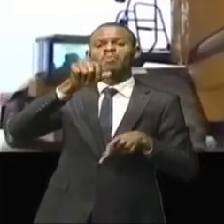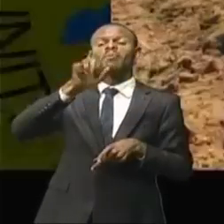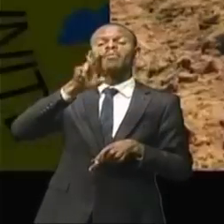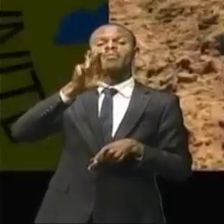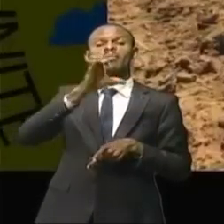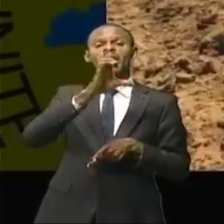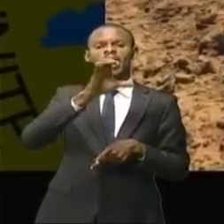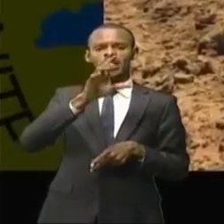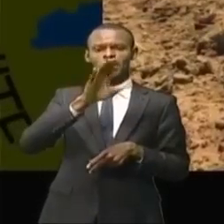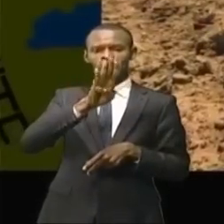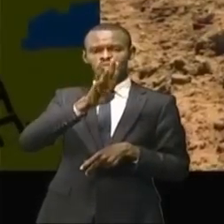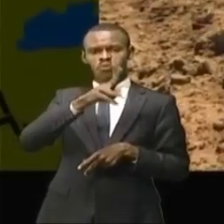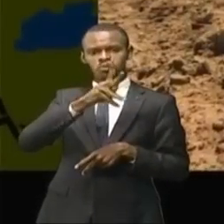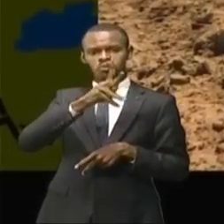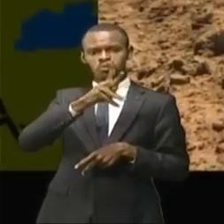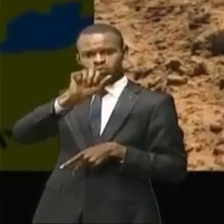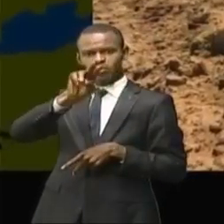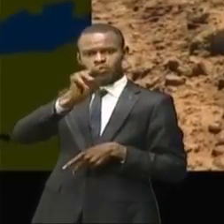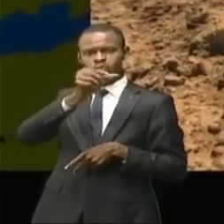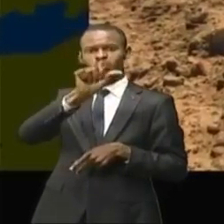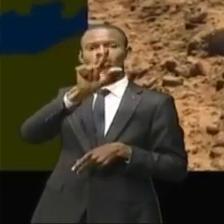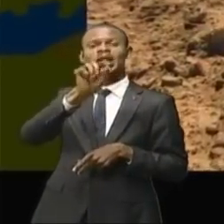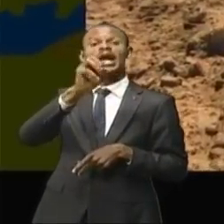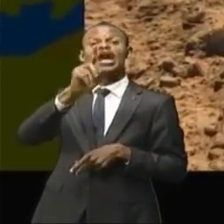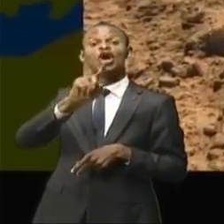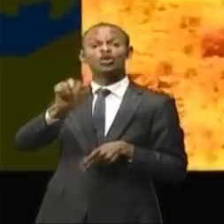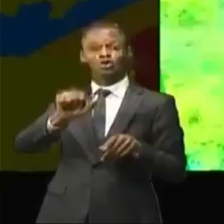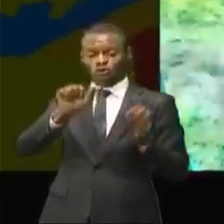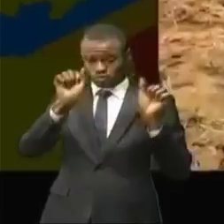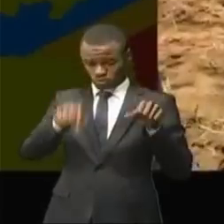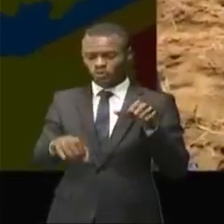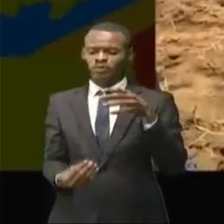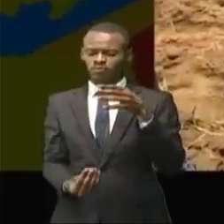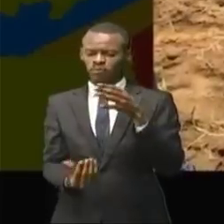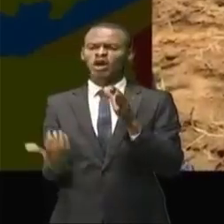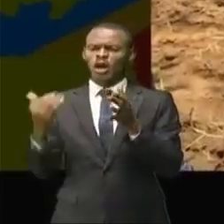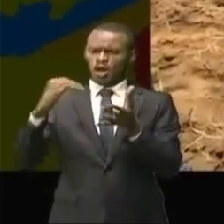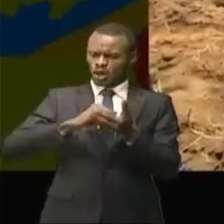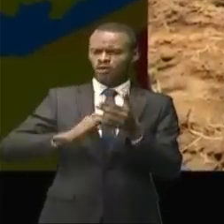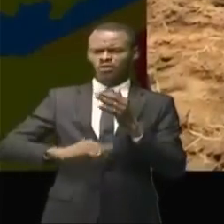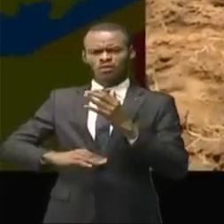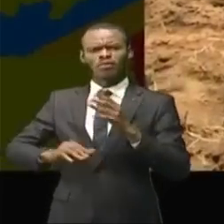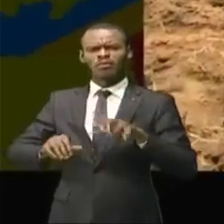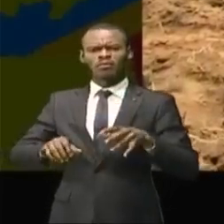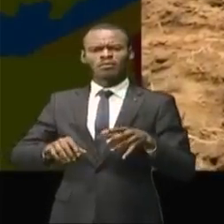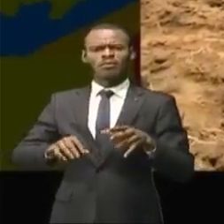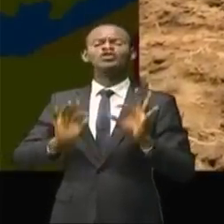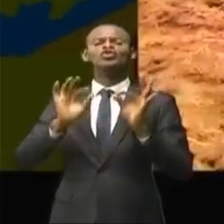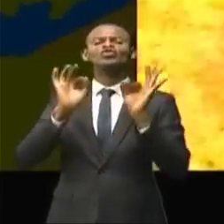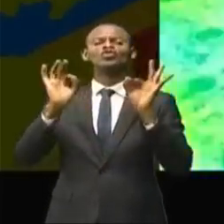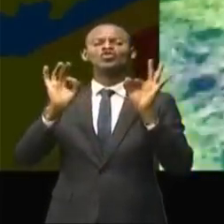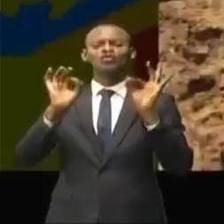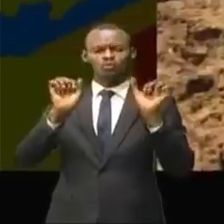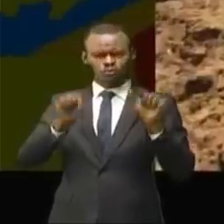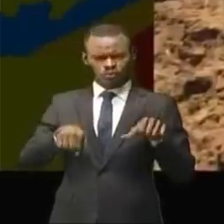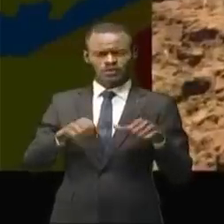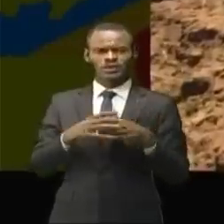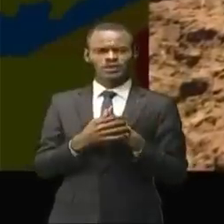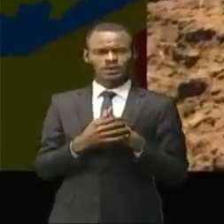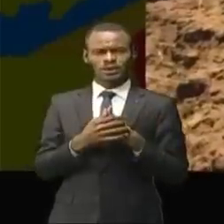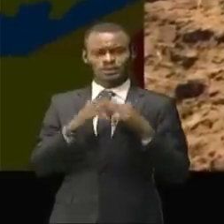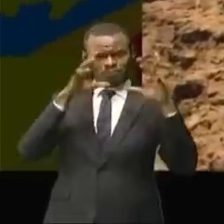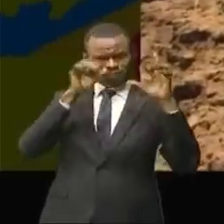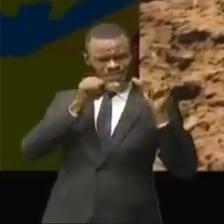propos de la présidente de luimpc saillie convaincu du retour